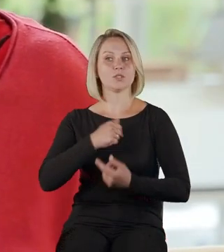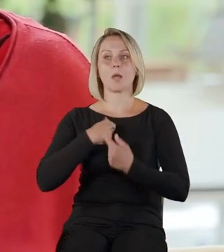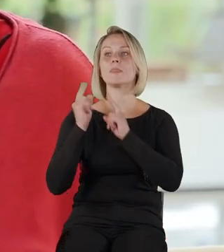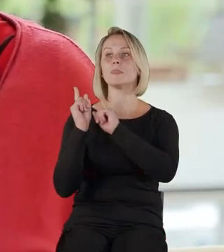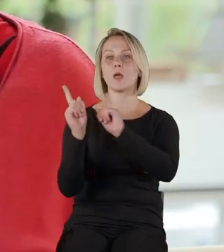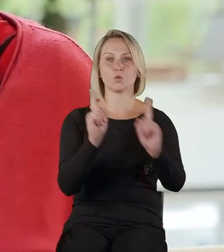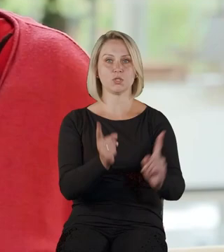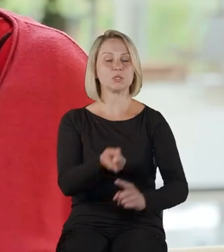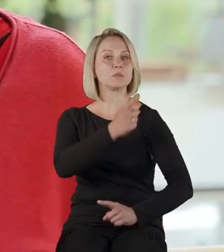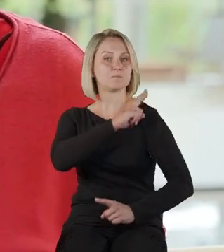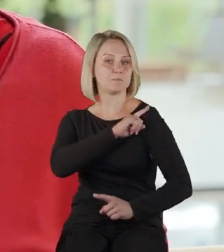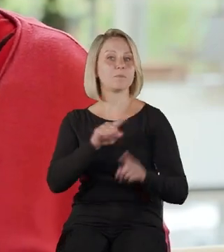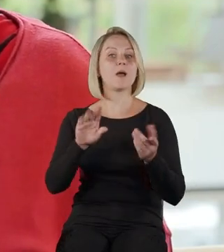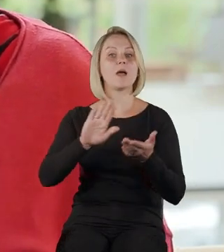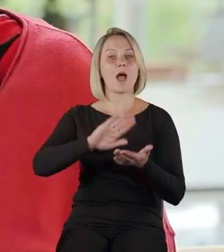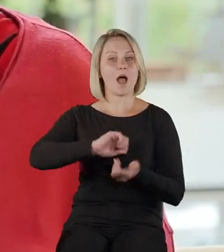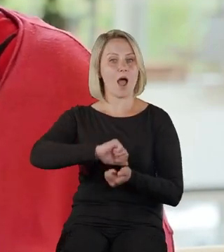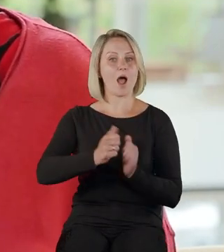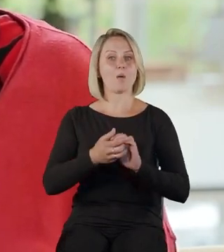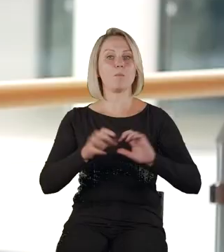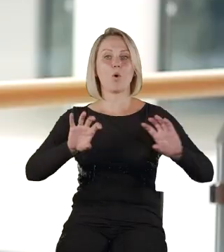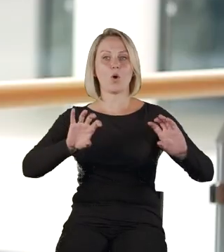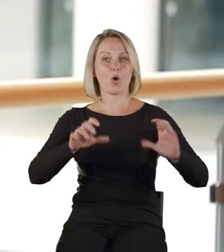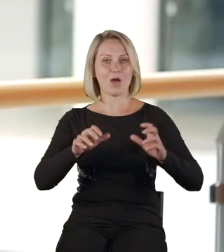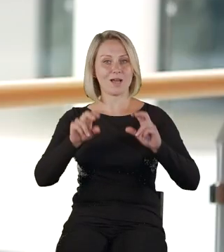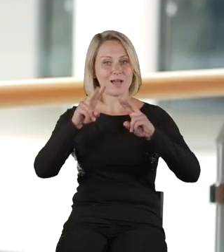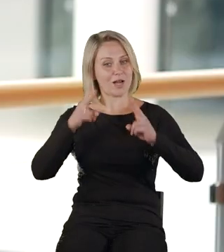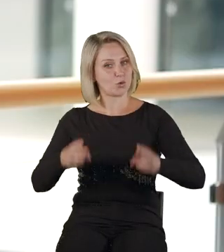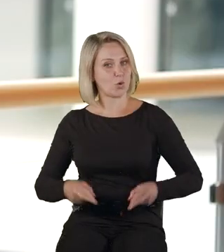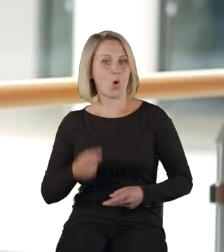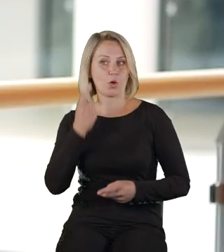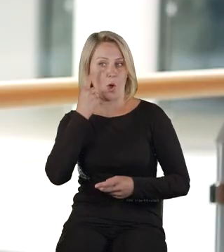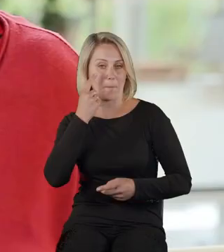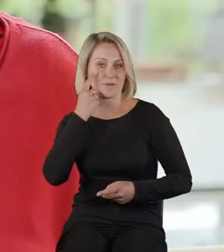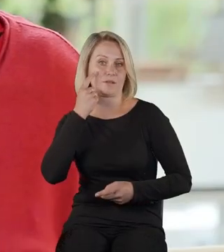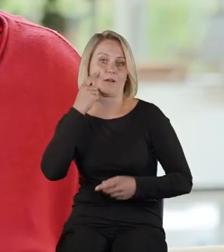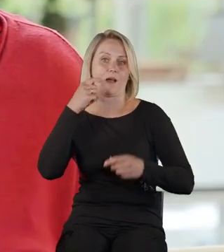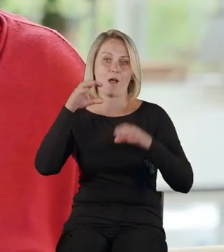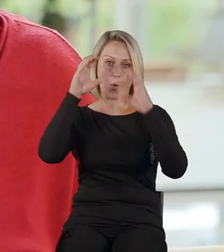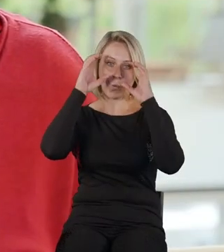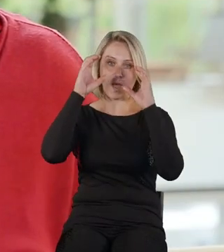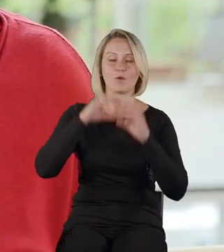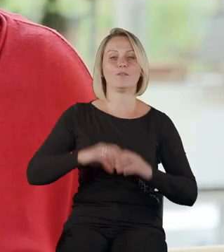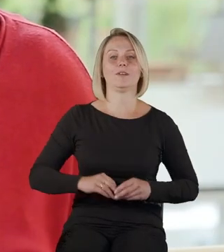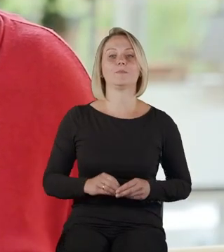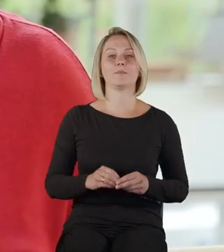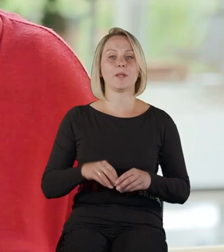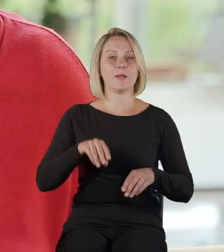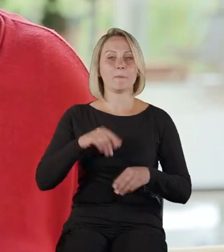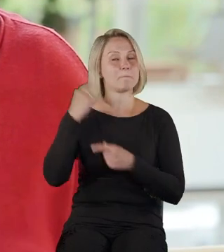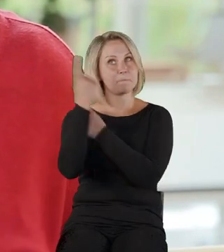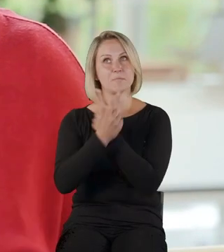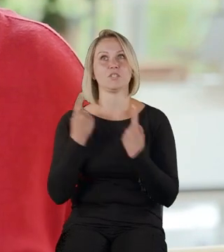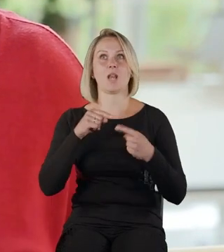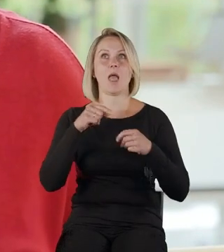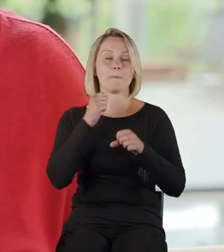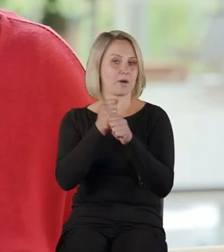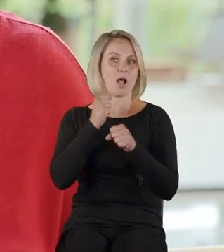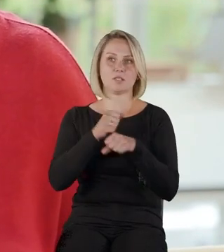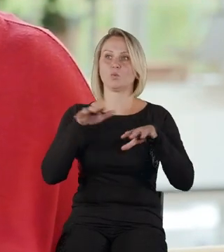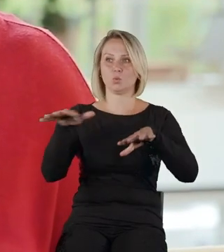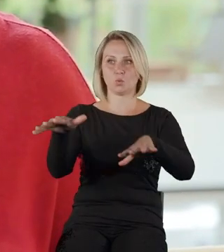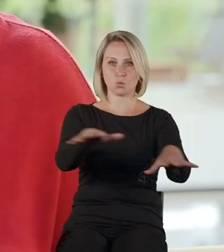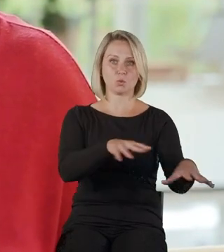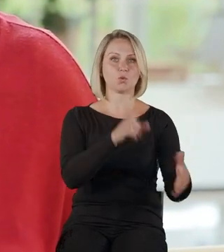nauczycielskie, kompetencje w zakresie radiologii, optyki okularowej. Myślę, że na rynku pracy są to